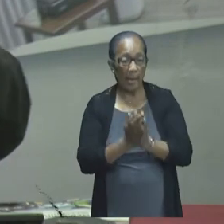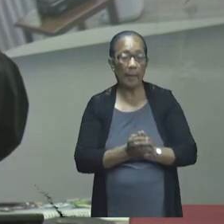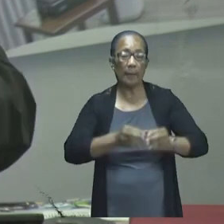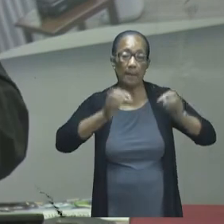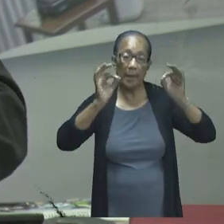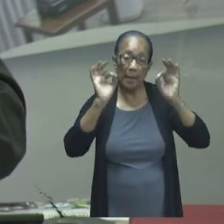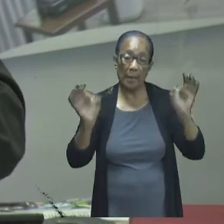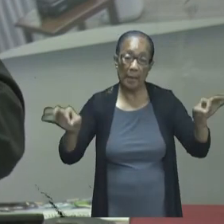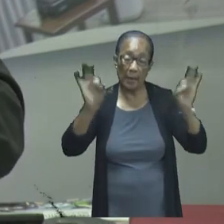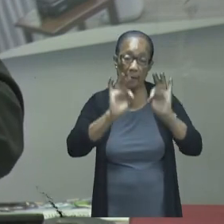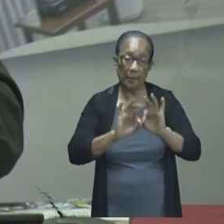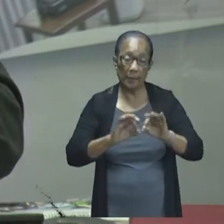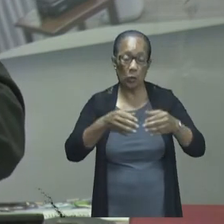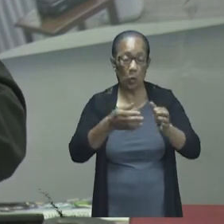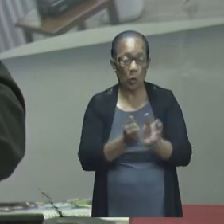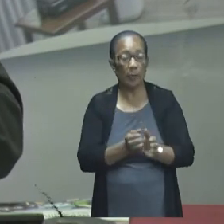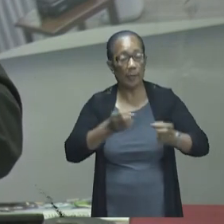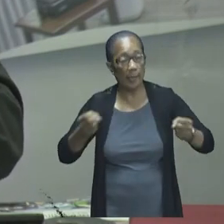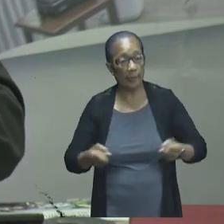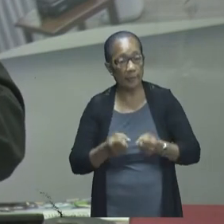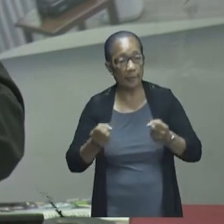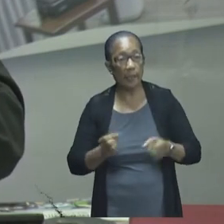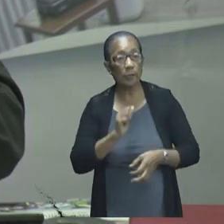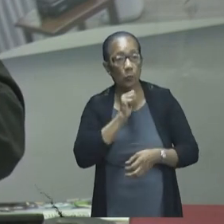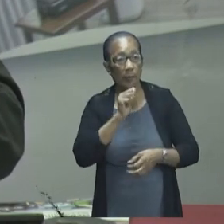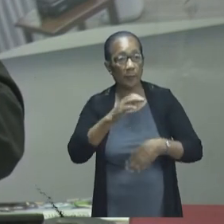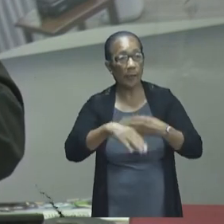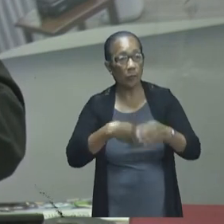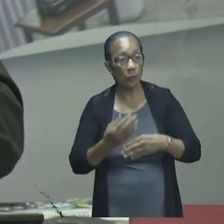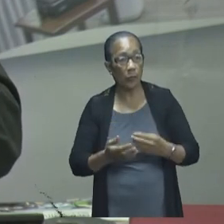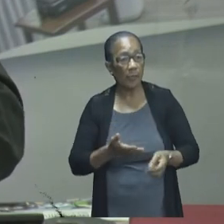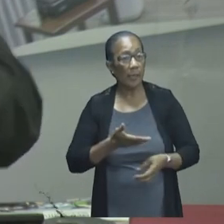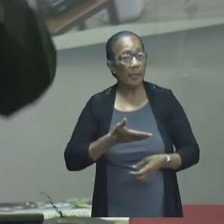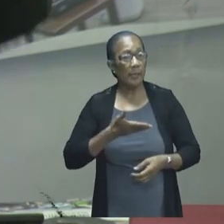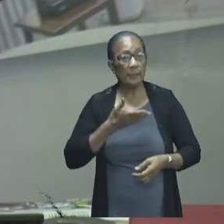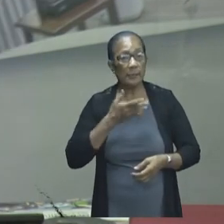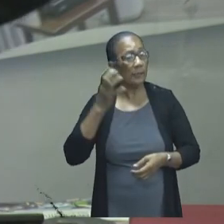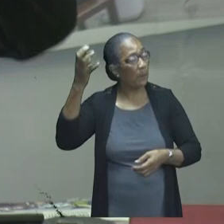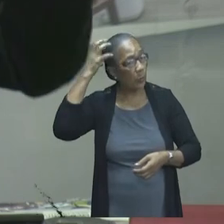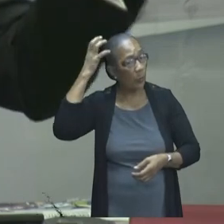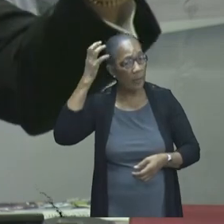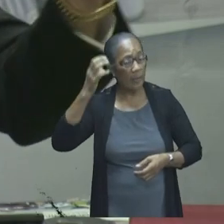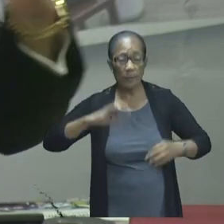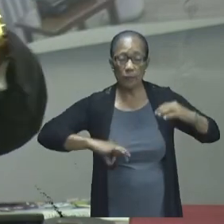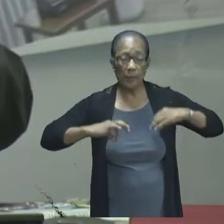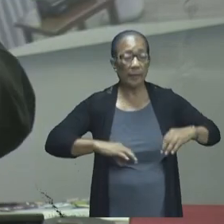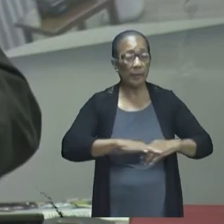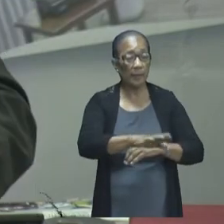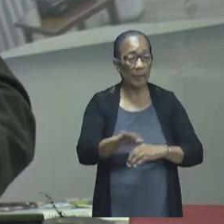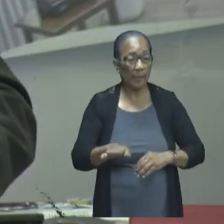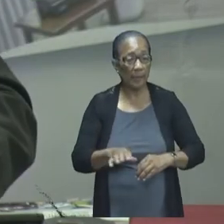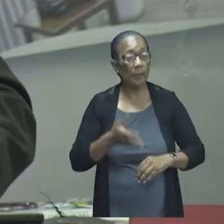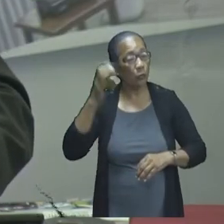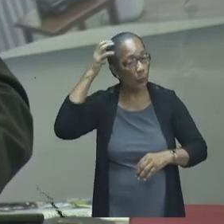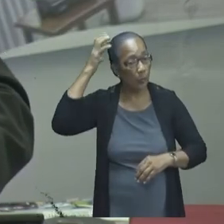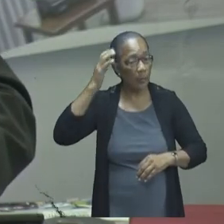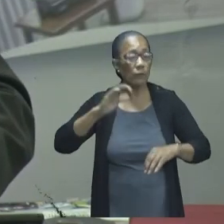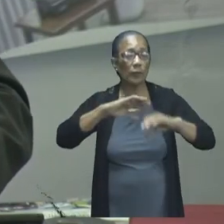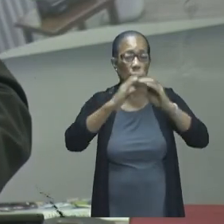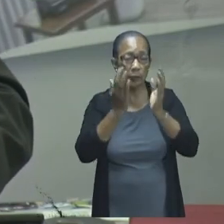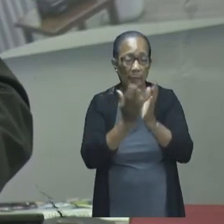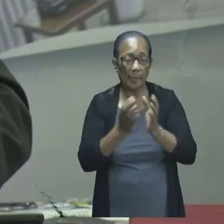die te plunderen om te starten met de discussie wat er gaande is dus geen verrassing van de regering ali is een verrassing van de totale samen leeuwarden regeren